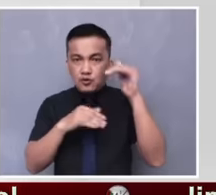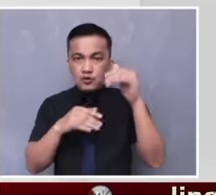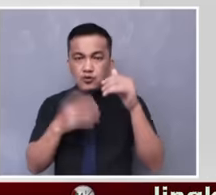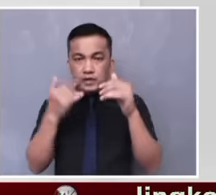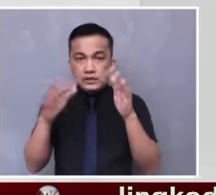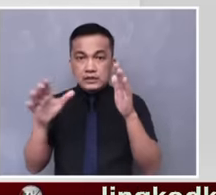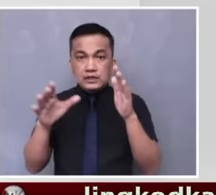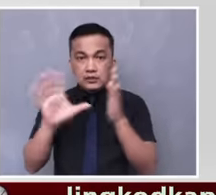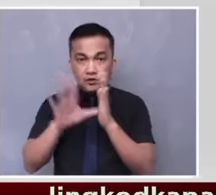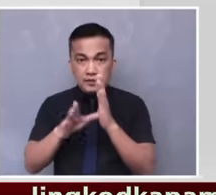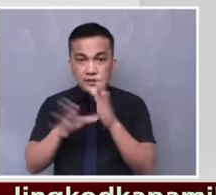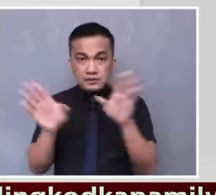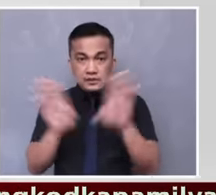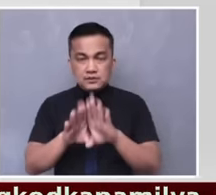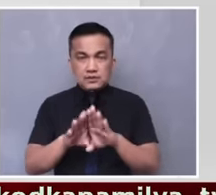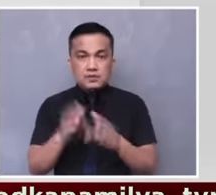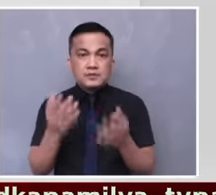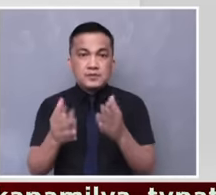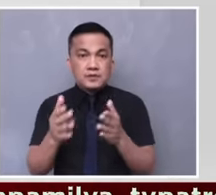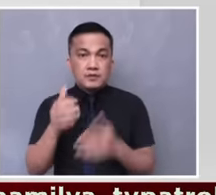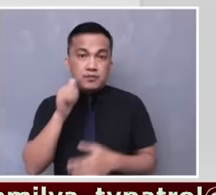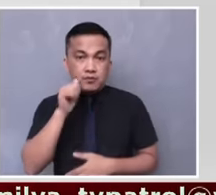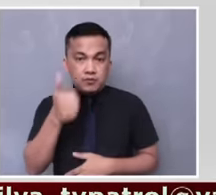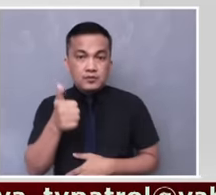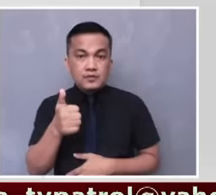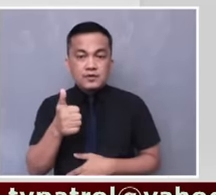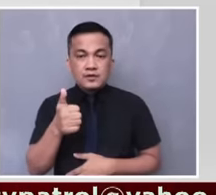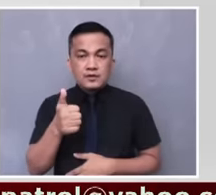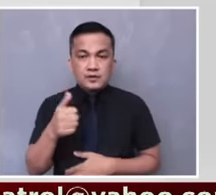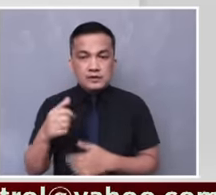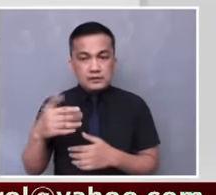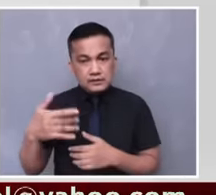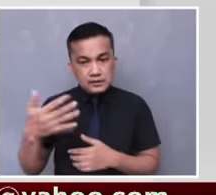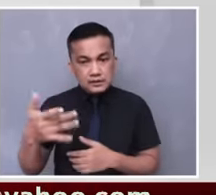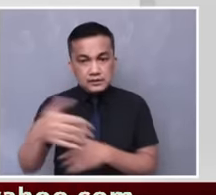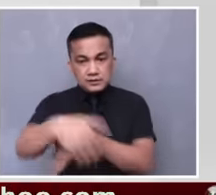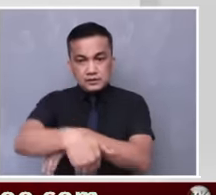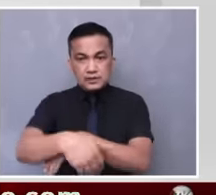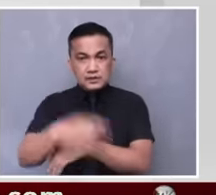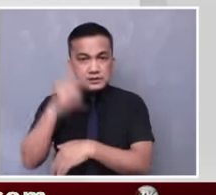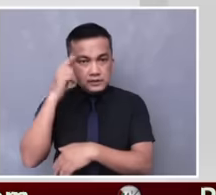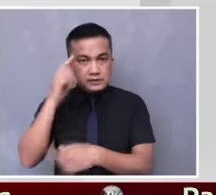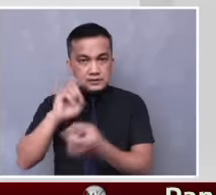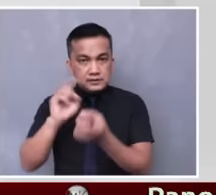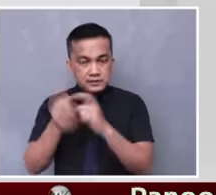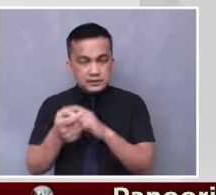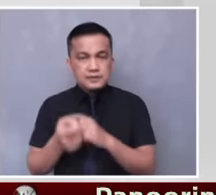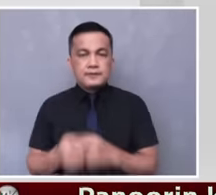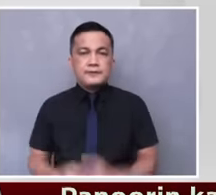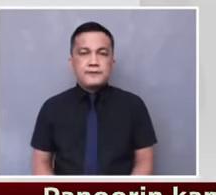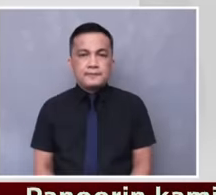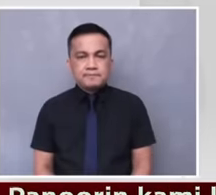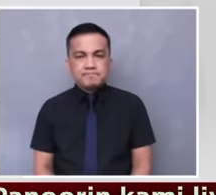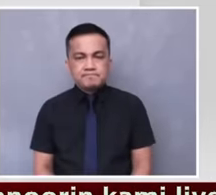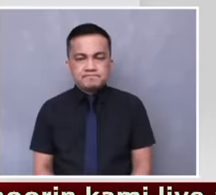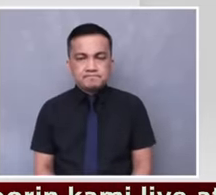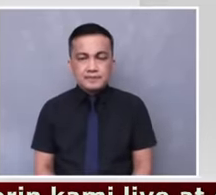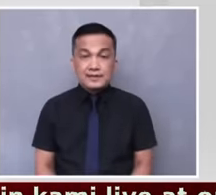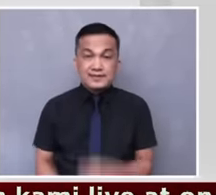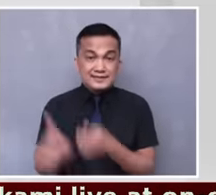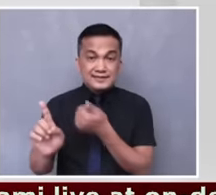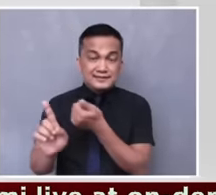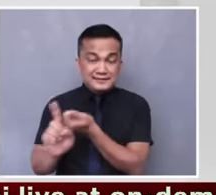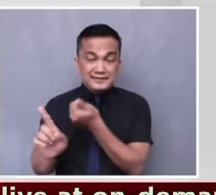eh baka bukas hanggang mamayang gabi magbabago pa rin po ang pag-iisip, no po, at